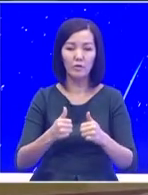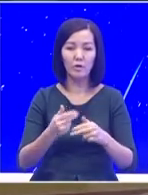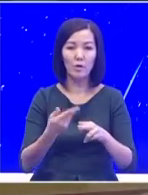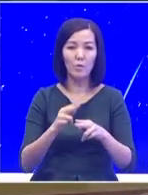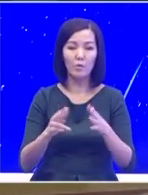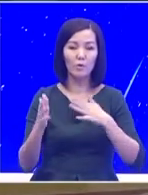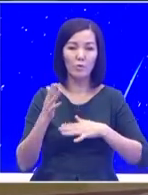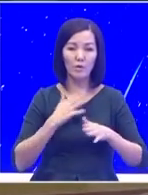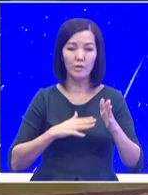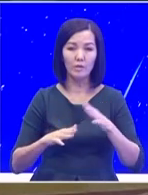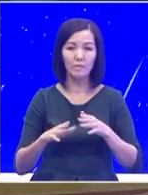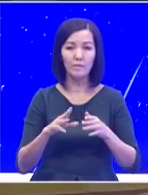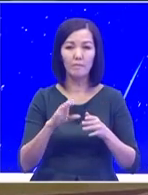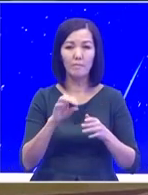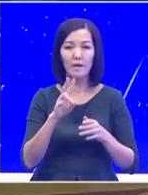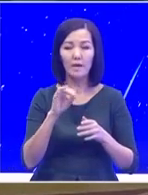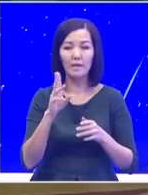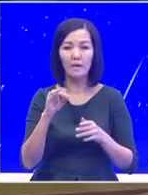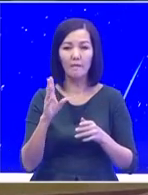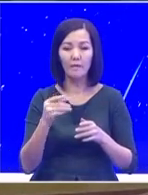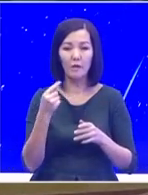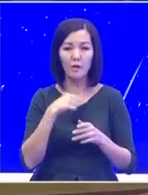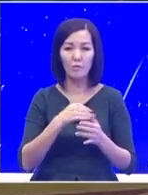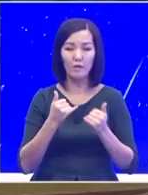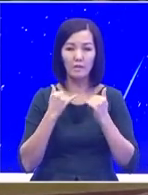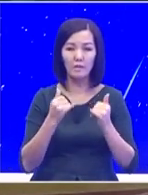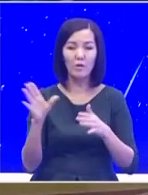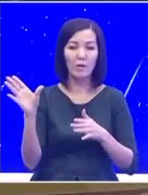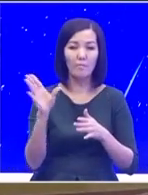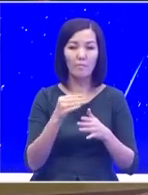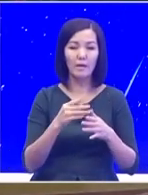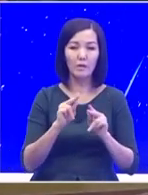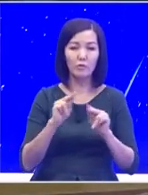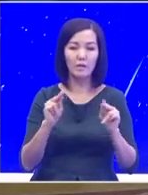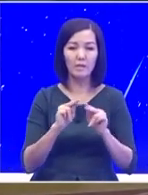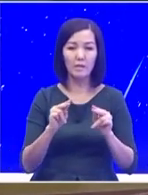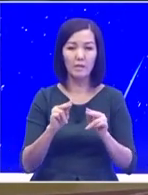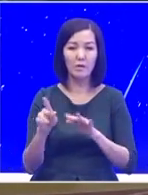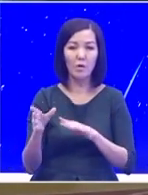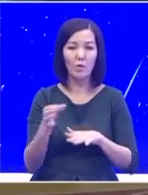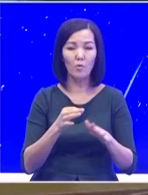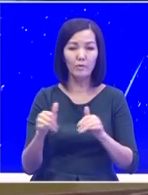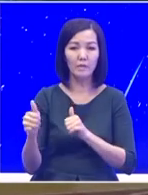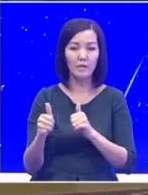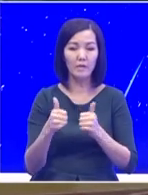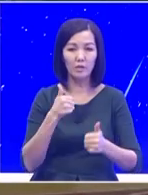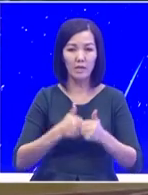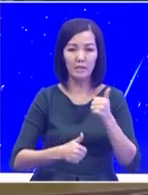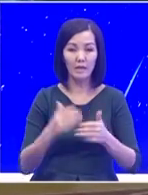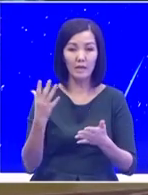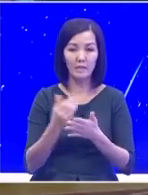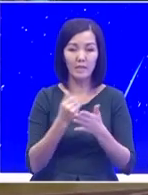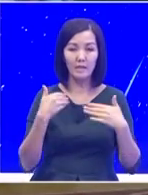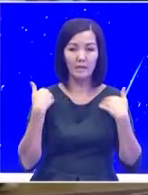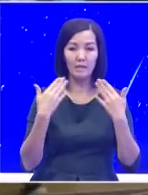Мұқағали ағамыздың әруағы бір жерге ұнатысып жатқан шығар. Барлық осындай ұстаздар арасында болып жатқан облыс жарысқа барлығына сәттілік тілеймін. Бұл